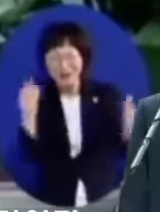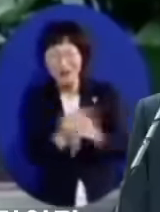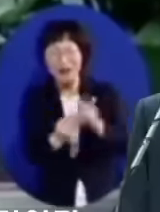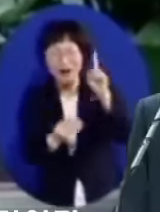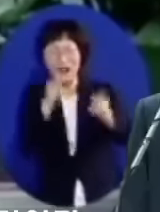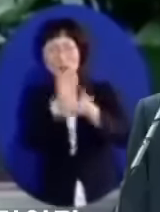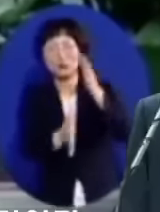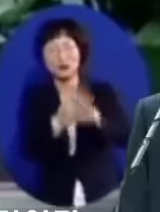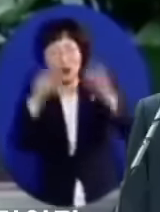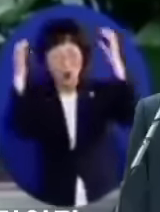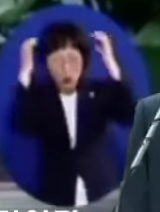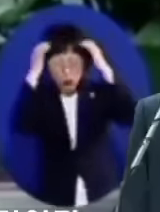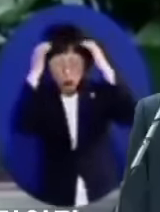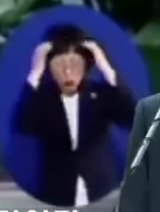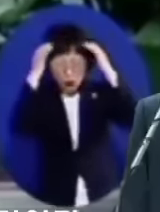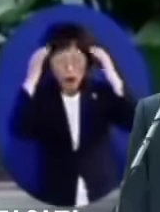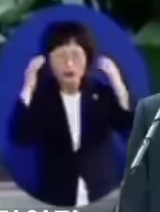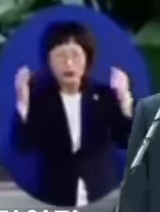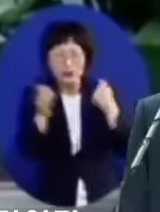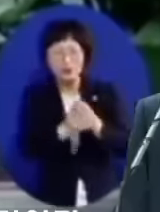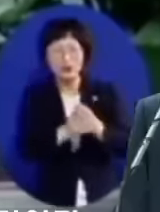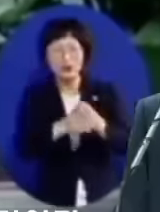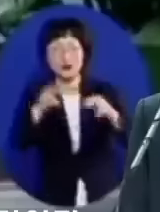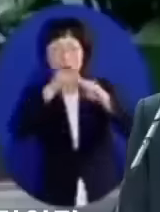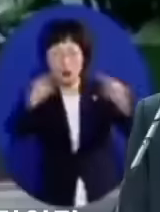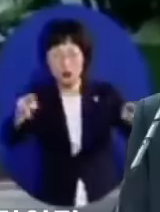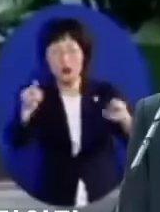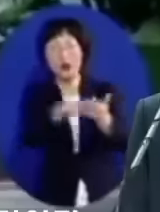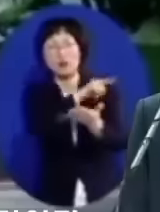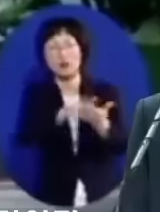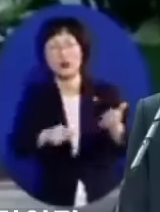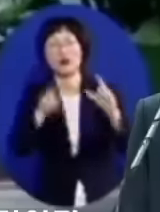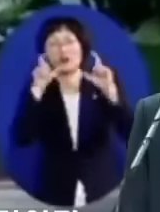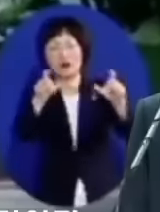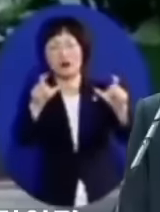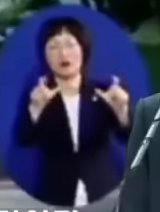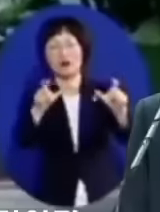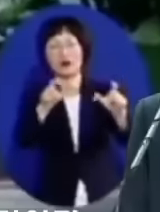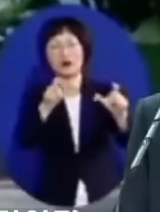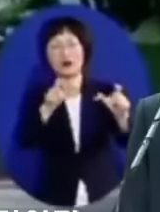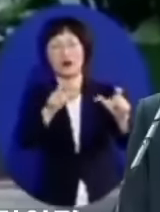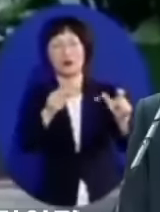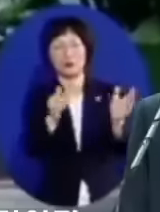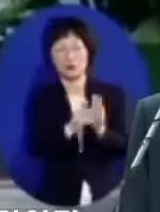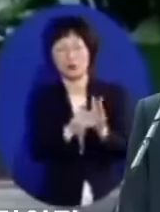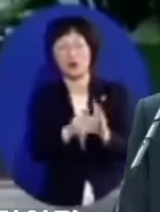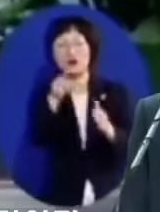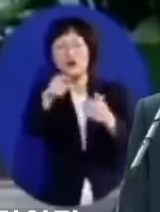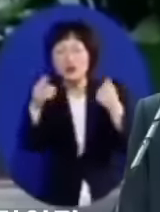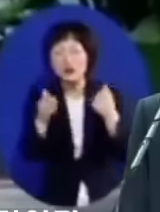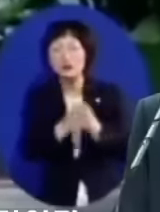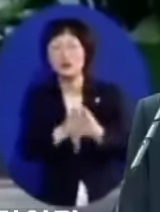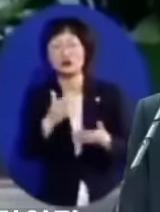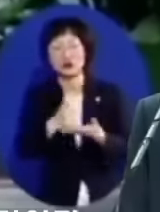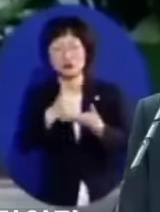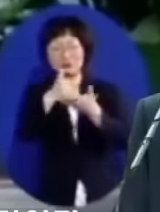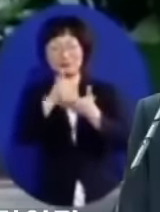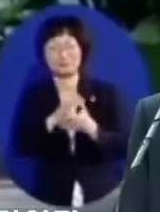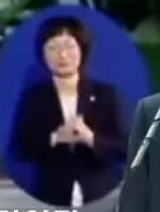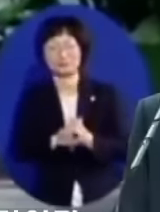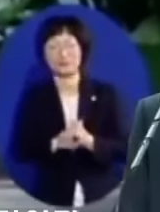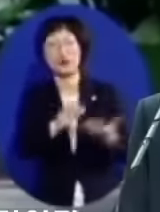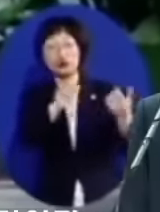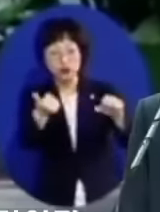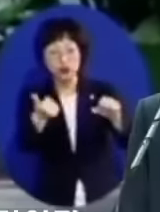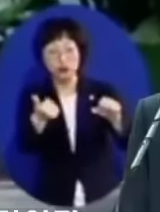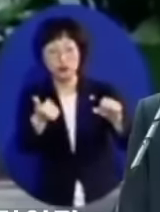고통을 통해서 다 청산해버리고 내가 다 갚았다 하고 세상을 떠신 것입니다. 그래서 주님이